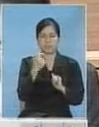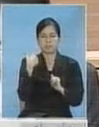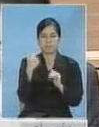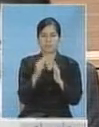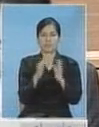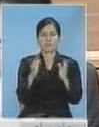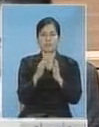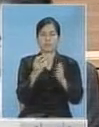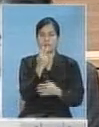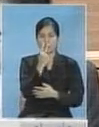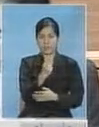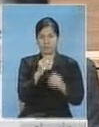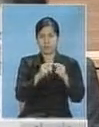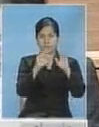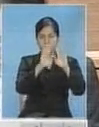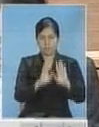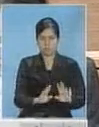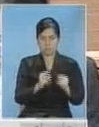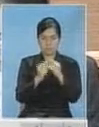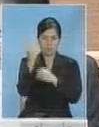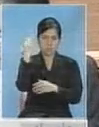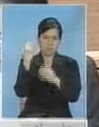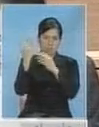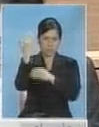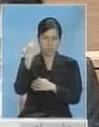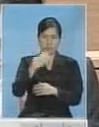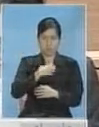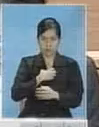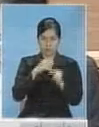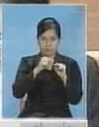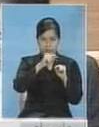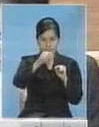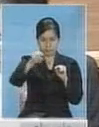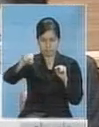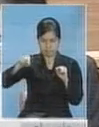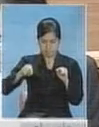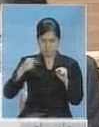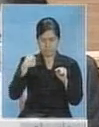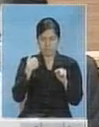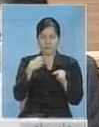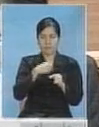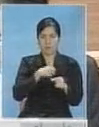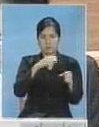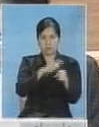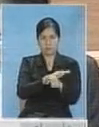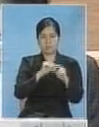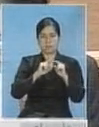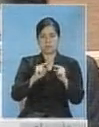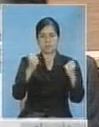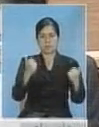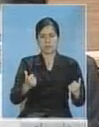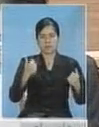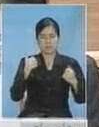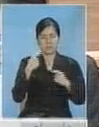ลกประวัติศาสตร์ทั้งนี้แล้วเขาก็อยากจะไปให้ครบทุกแห่งแต่ยังเป็นถนนที่เป็นถนนสองเลนแล้ว